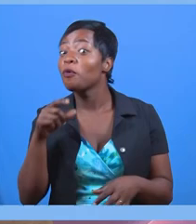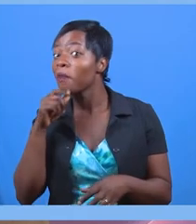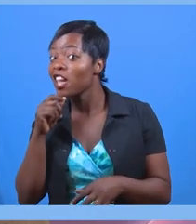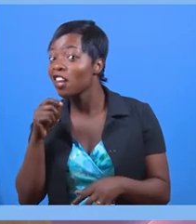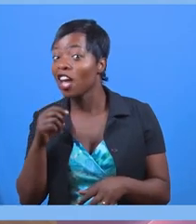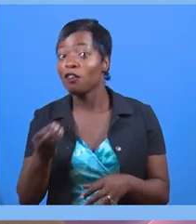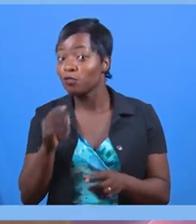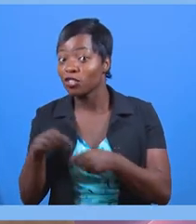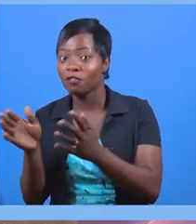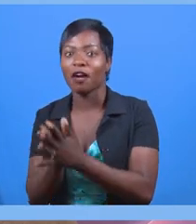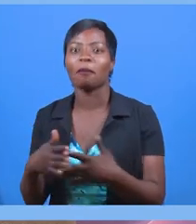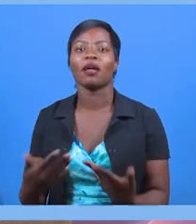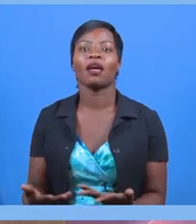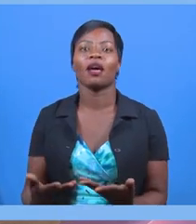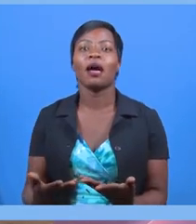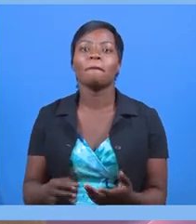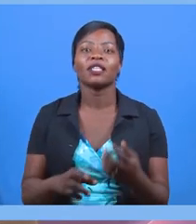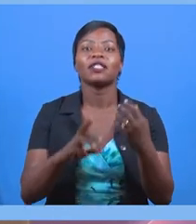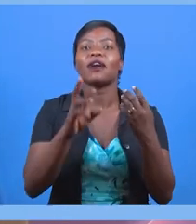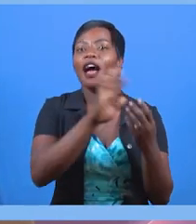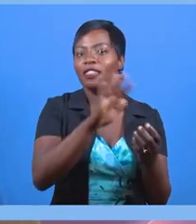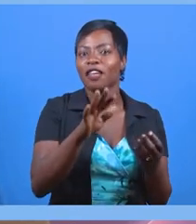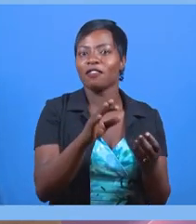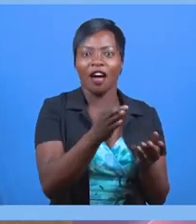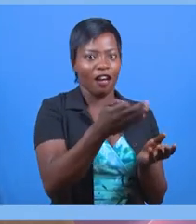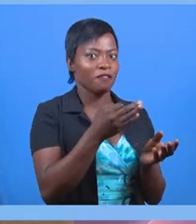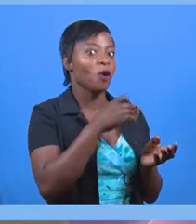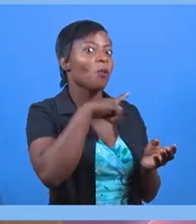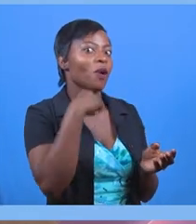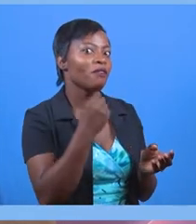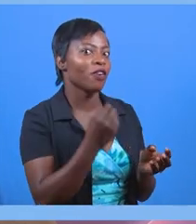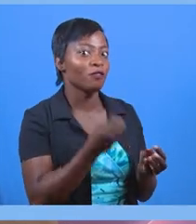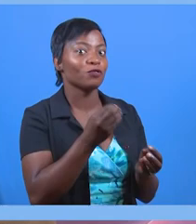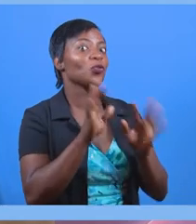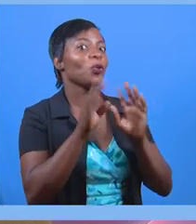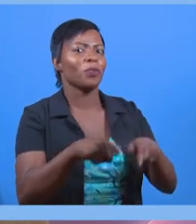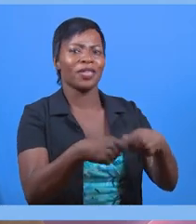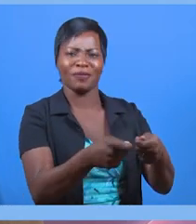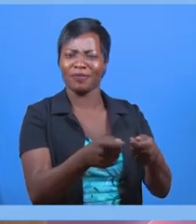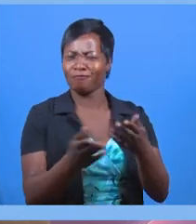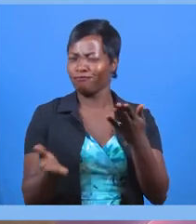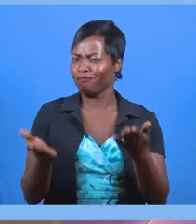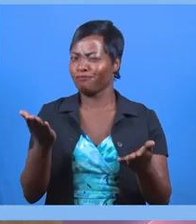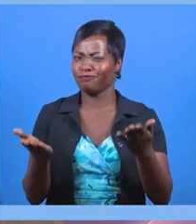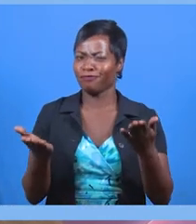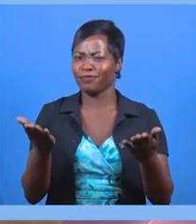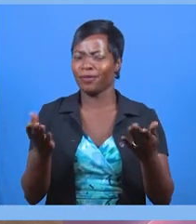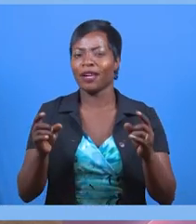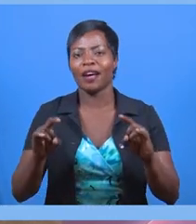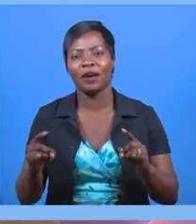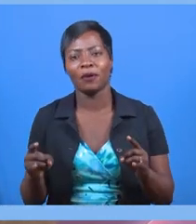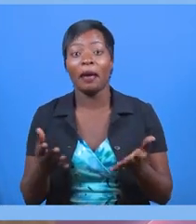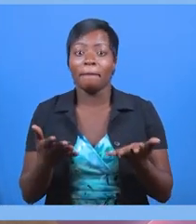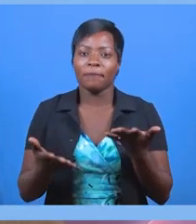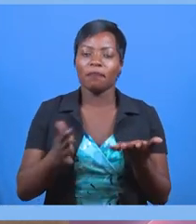vamwewo vakauya tiri kuona vachiita sei vachitambirwa zvakanaka. Asi mukupedzisira tiri kuti kune uya wekuti auya achitsvaga